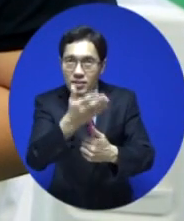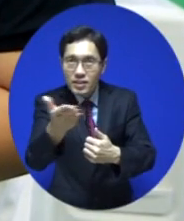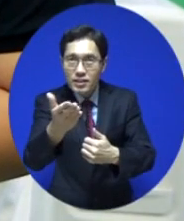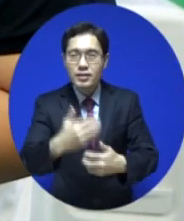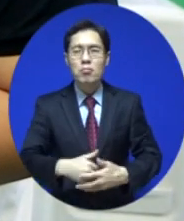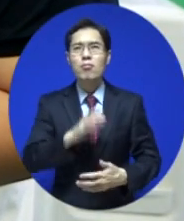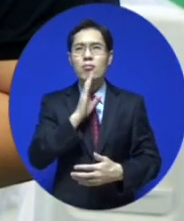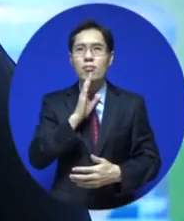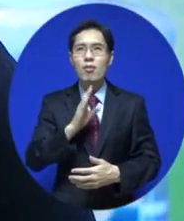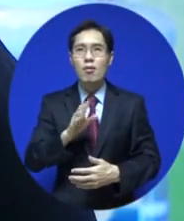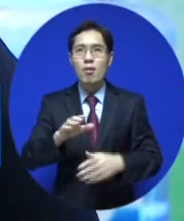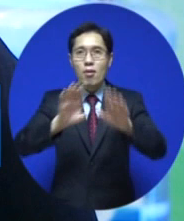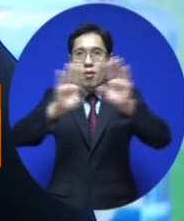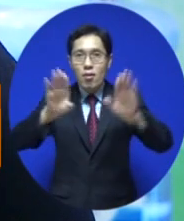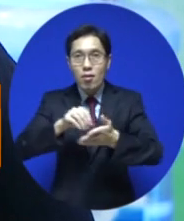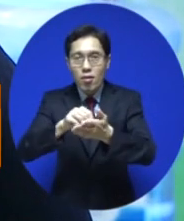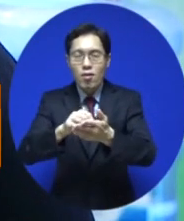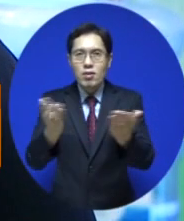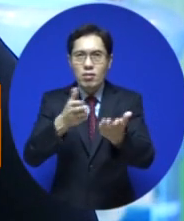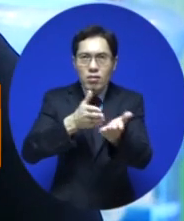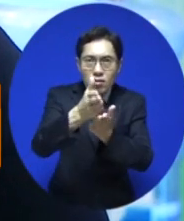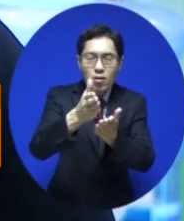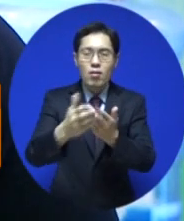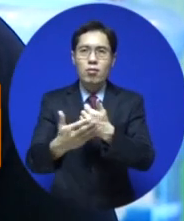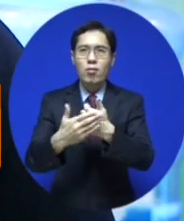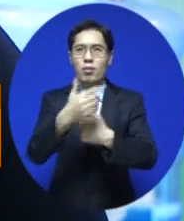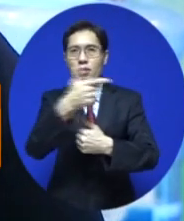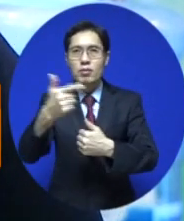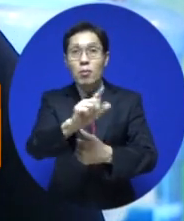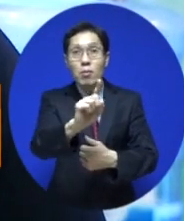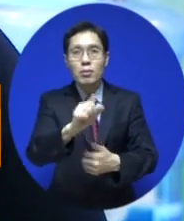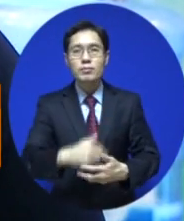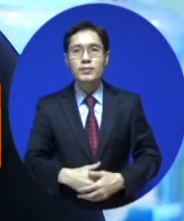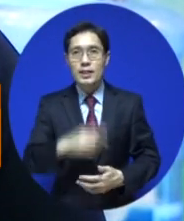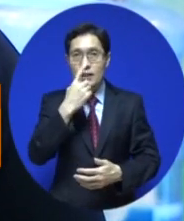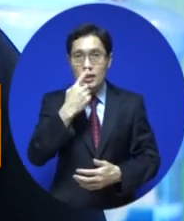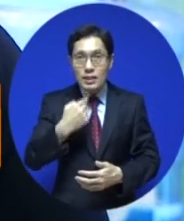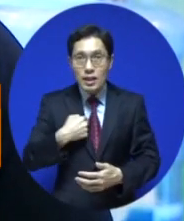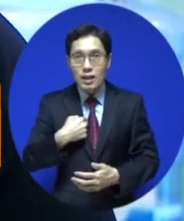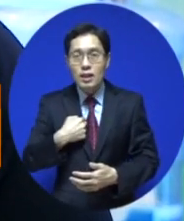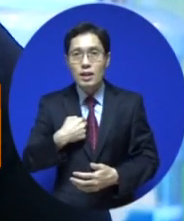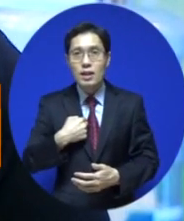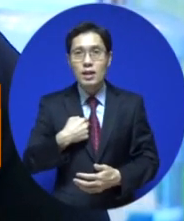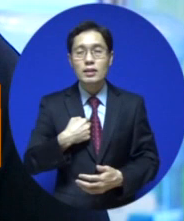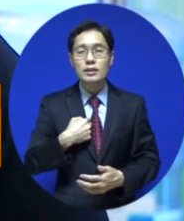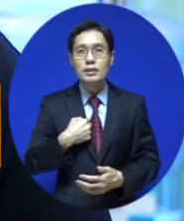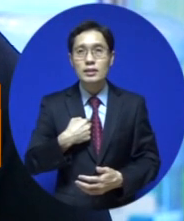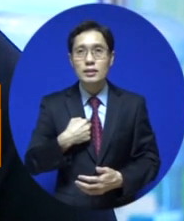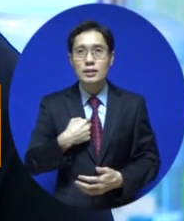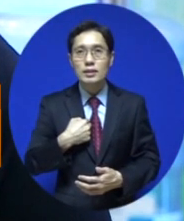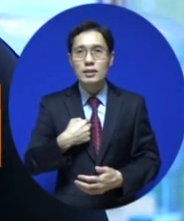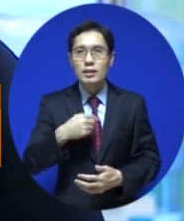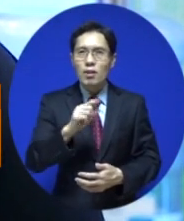같아요, 박람회가? 네, 확실히 진로 도움이 많이 될 것 같아요. 어떻게, 왜요? 왜냐면 제가 회사나